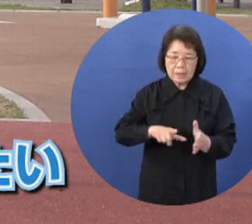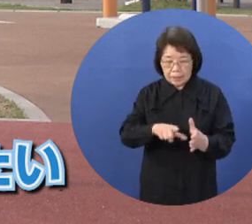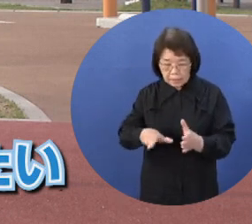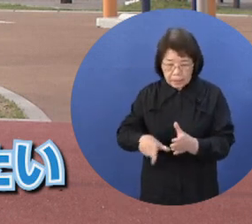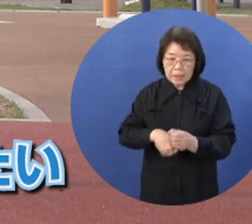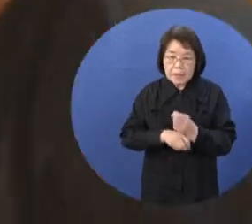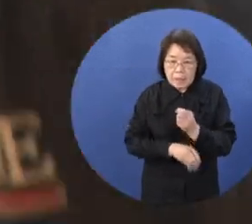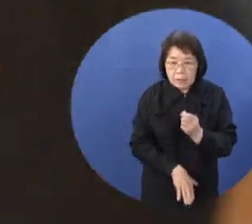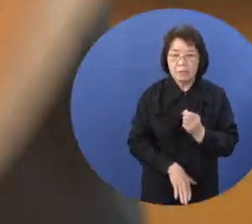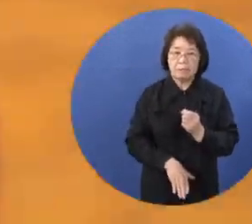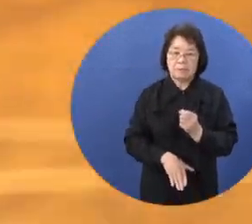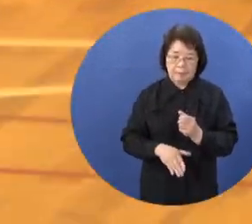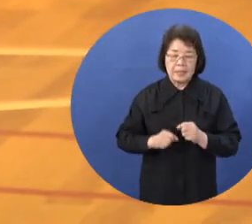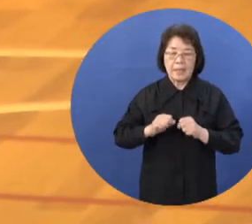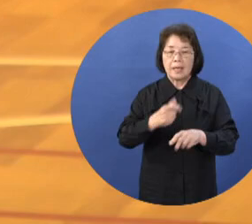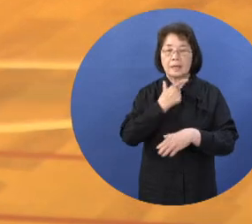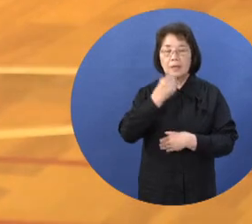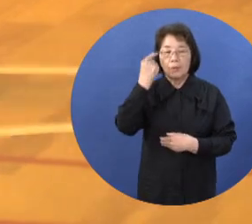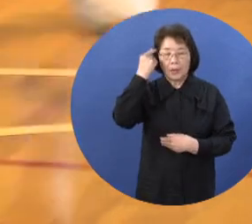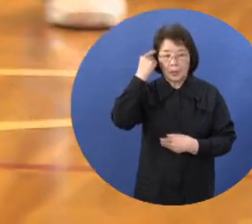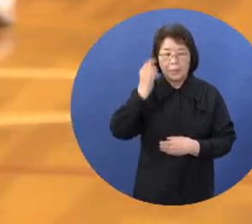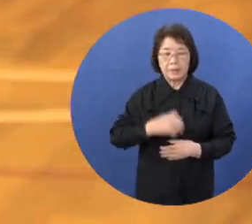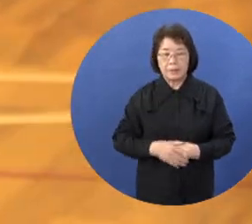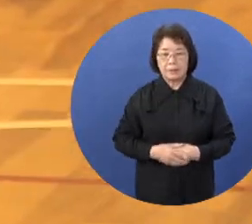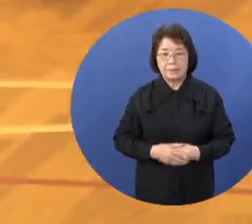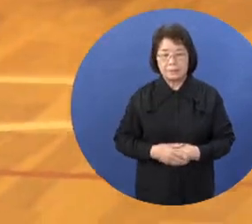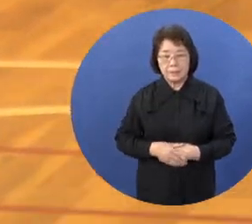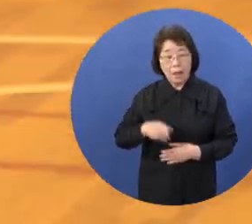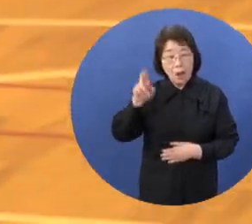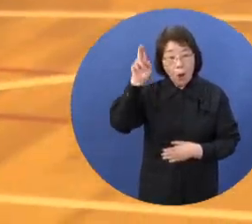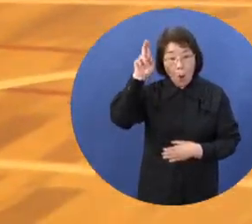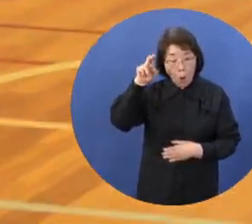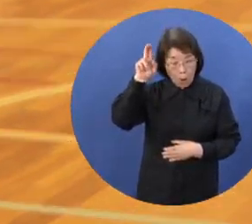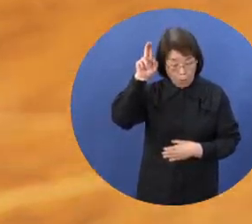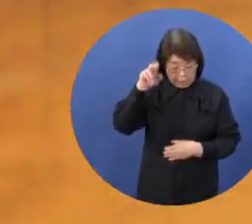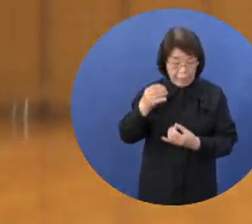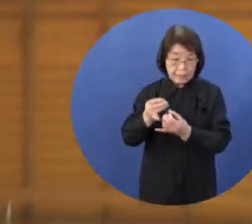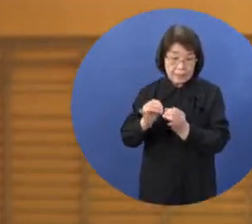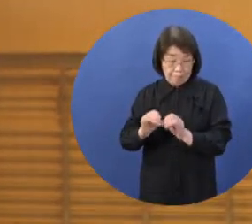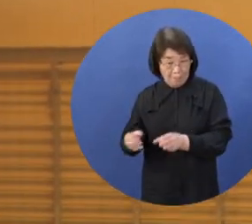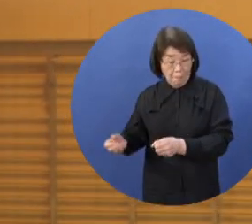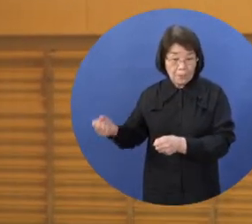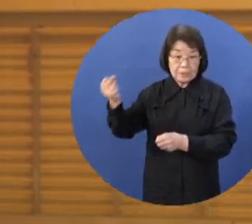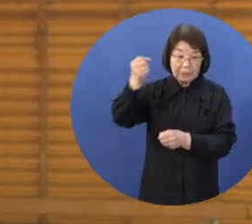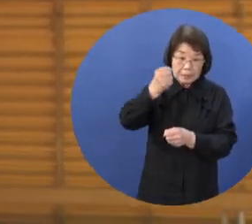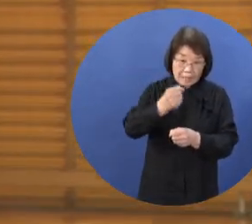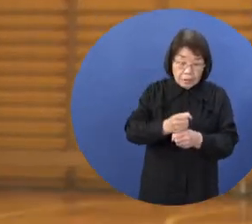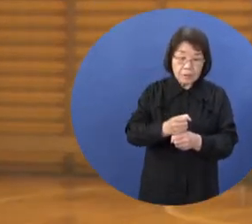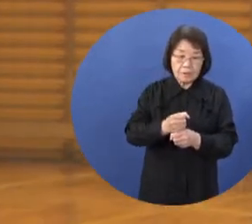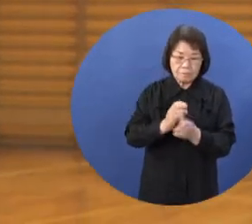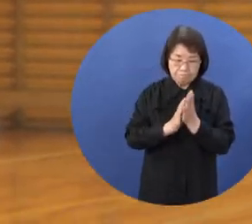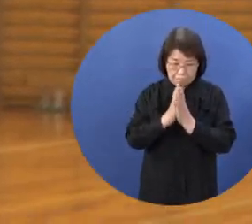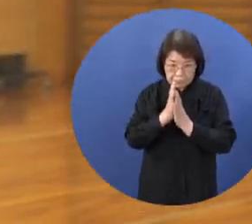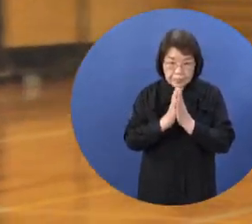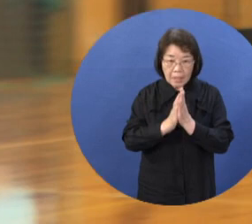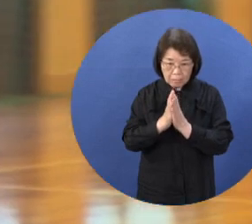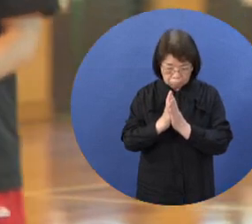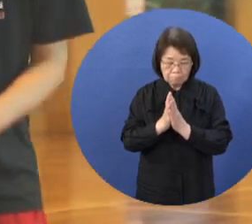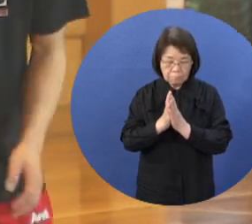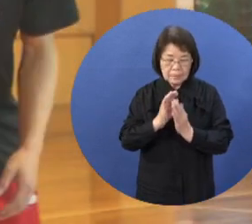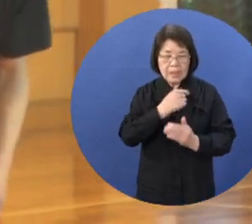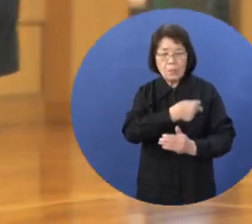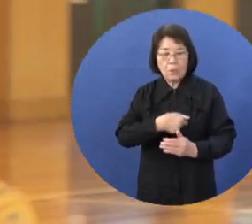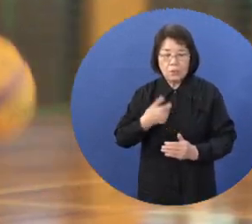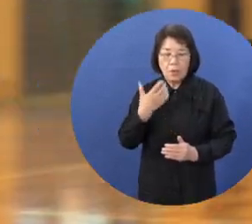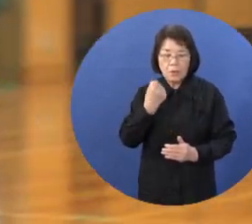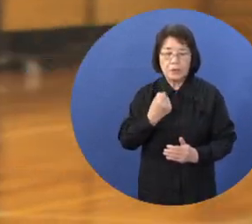。 大阪ダイム復活を熱く語る西米さんですが、実は他にも同じ思いを持つ選手がい